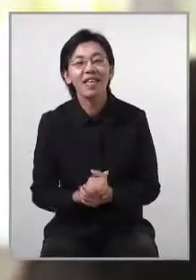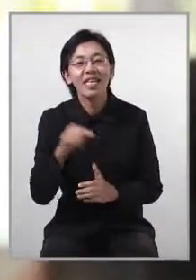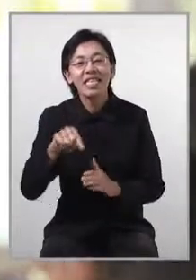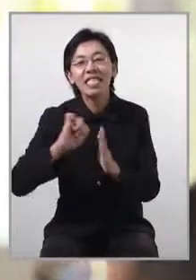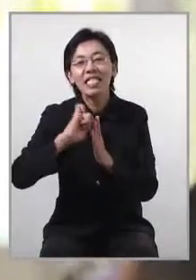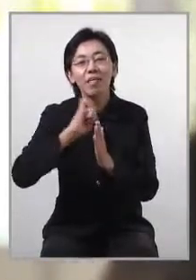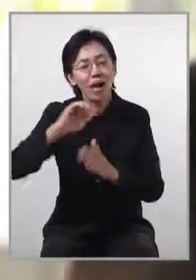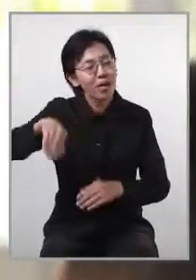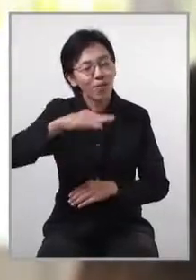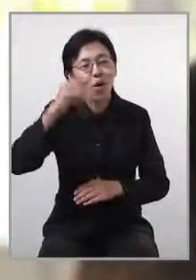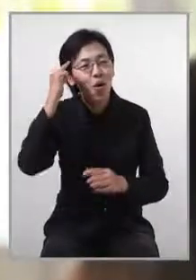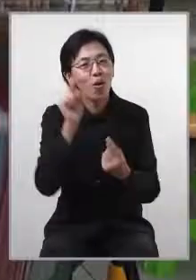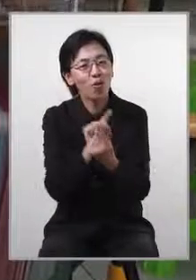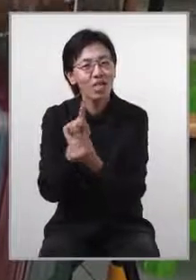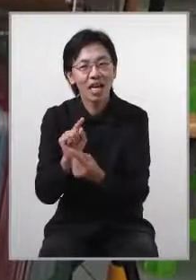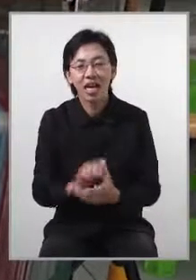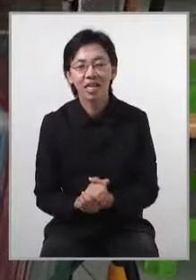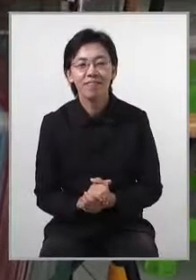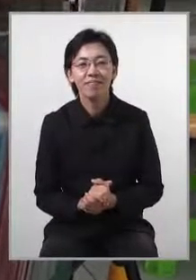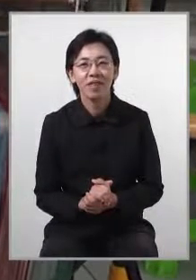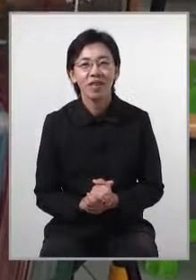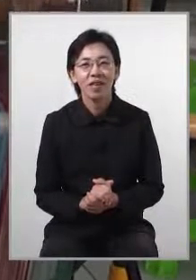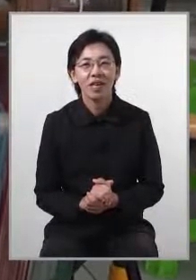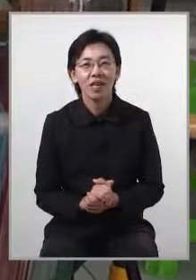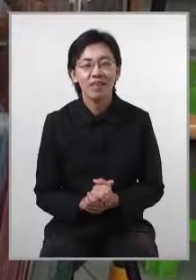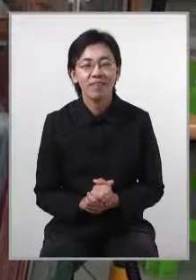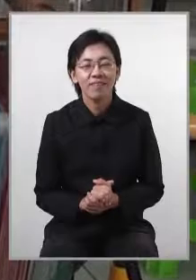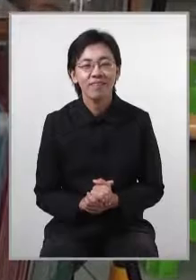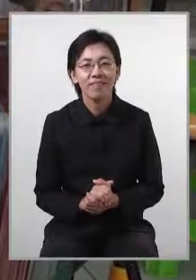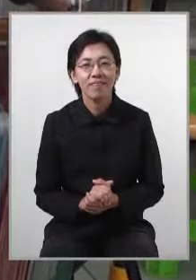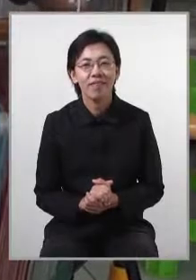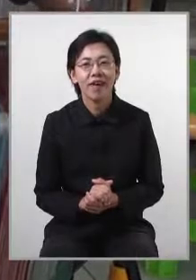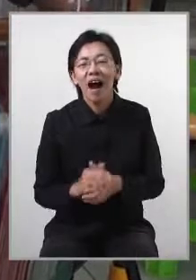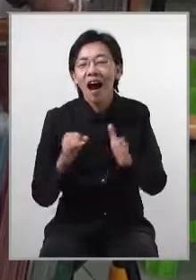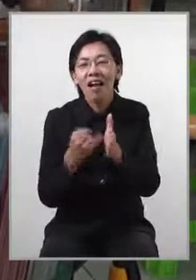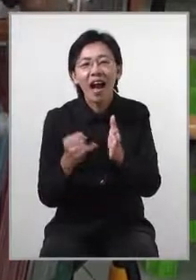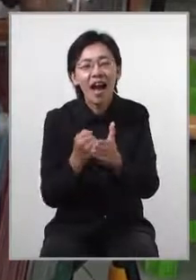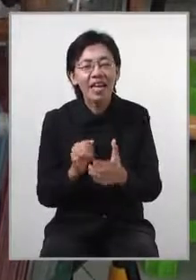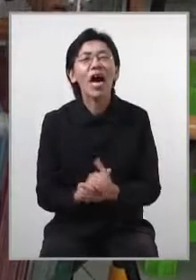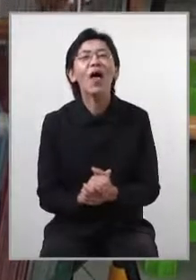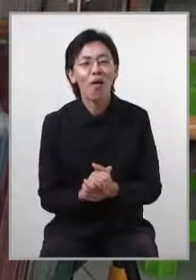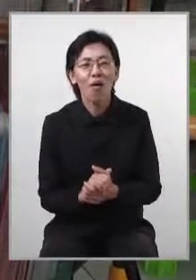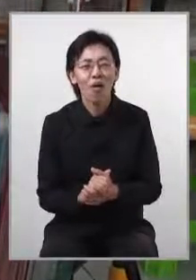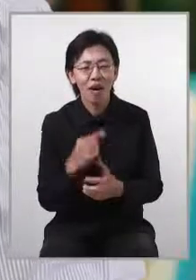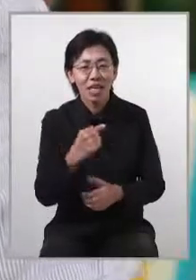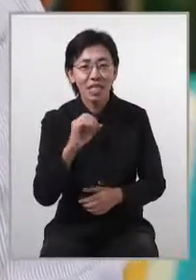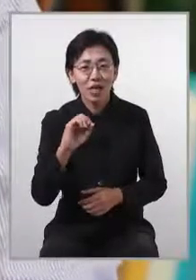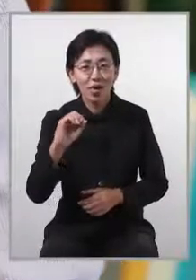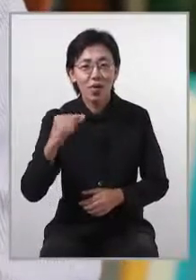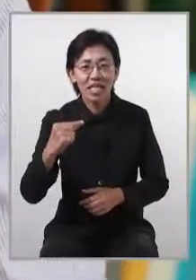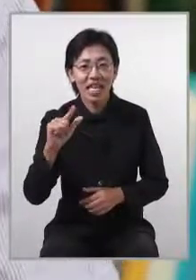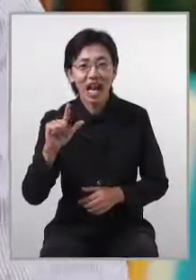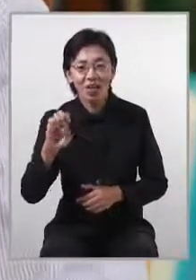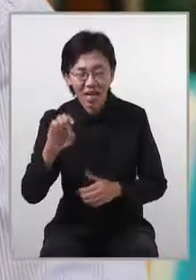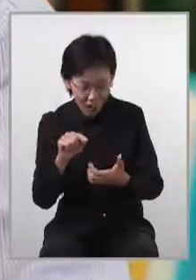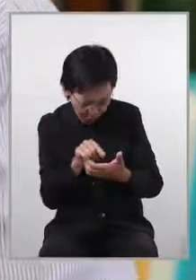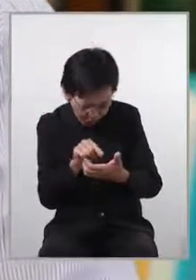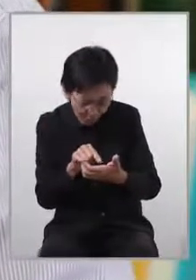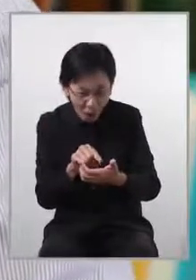รู้หมด จับวัดเกศเน า ะ มันอยู่ใจกลางเมืองเลย แต่ง่ายที่สุดเลย Google เดี๋ยวนี้หาได้ทั่ว ครับ เป็นมายัง